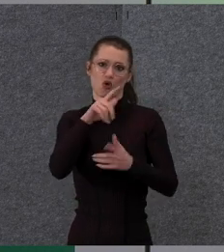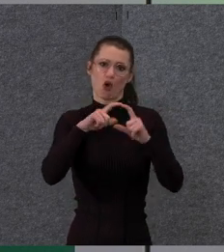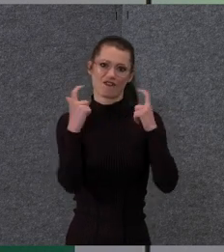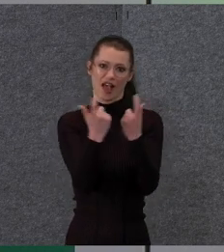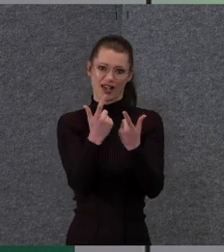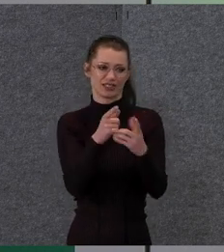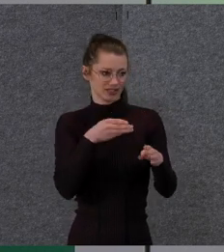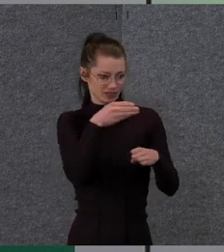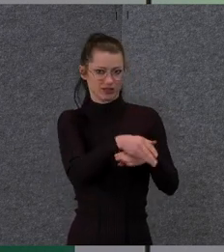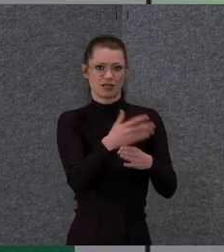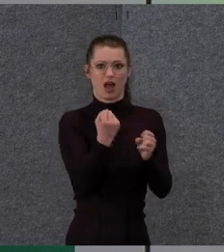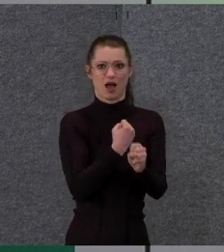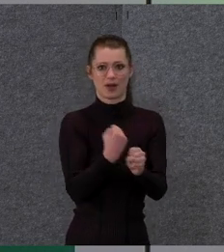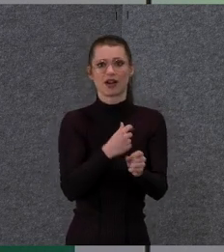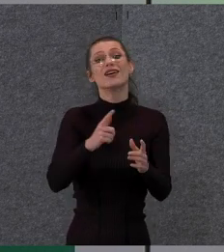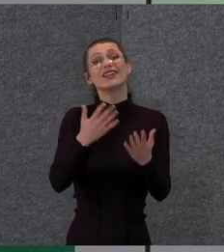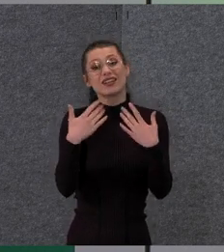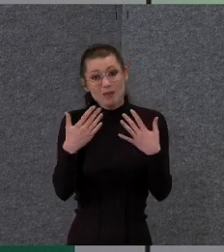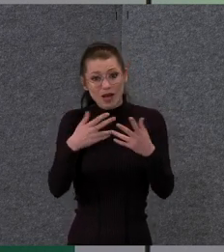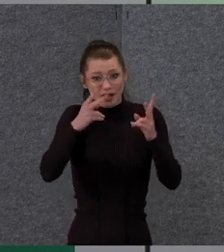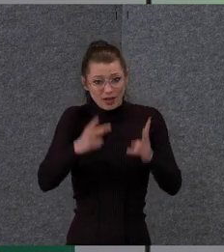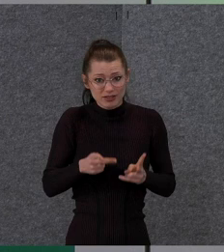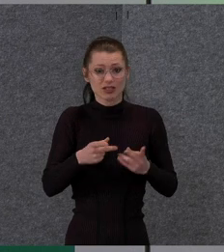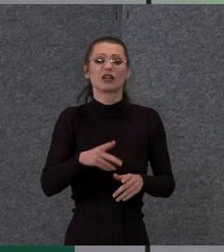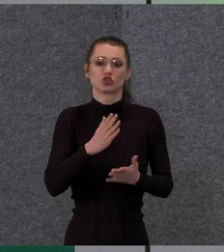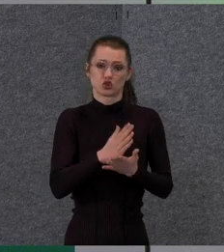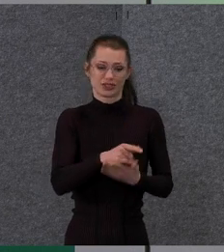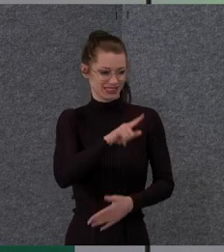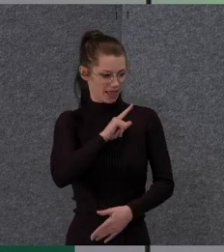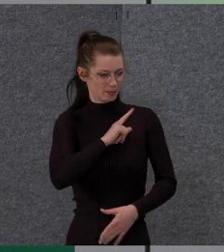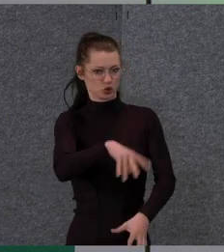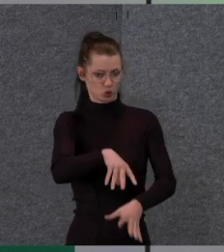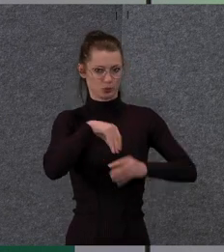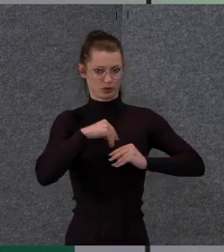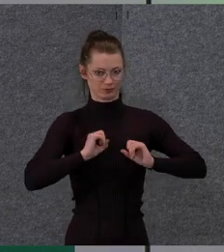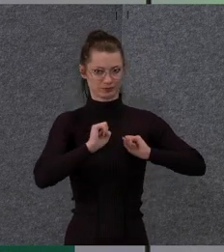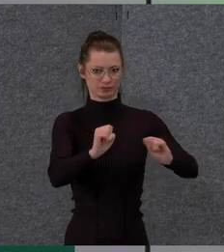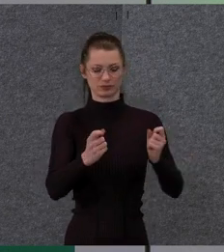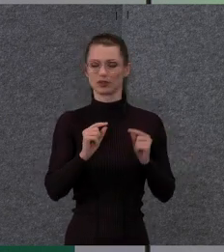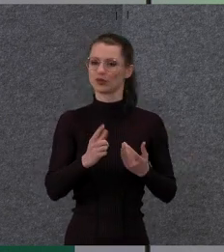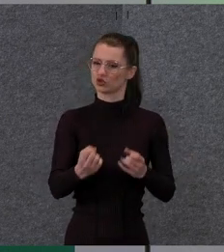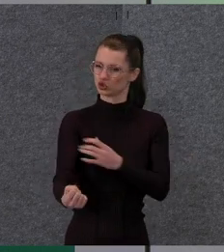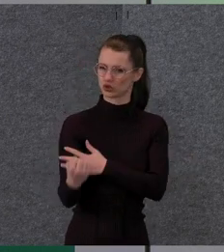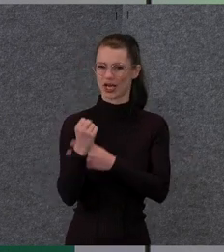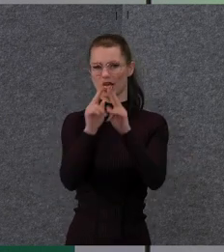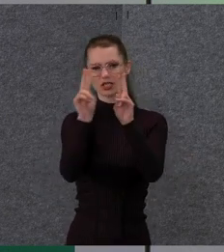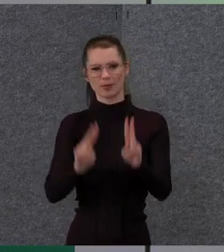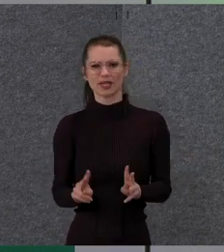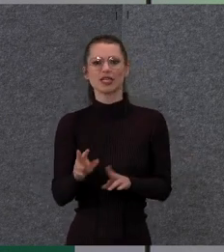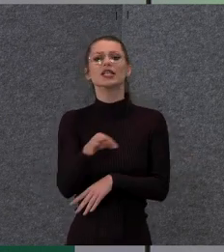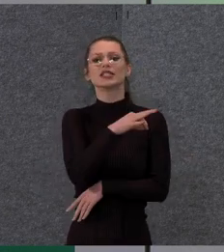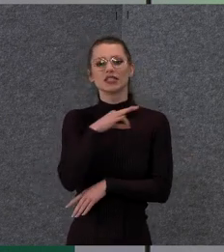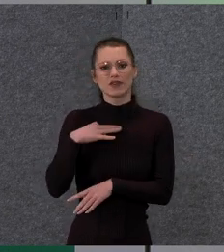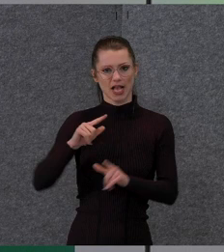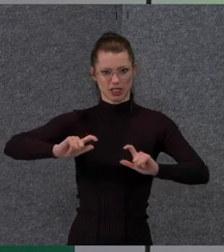dort haben wir bereits Klimagerechtigkeit in unsere eigenen Hände genommen. Wir haben eine starke internationale Zivilgesellschaft